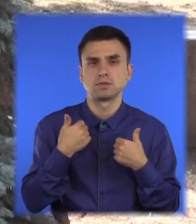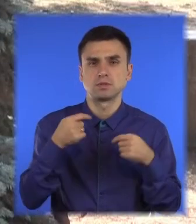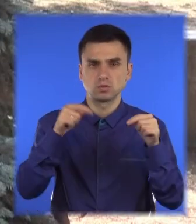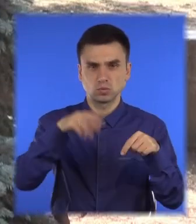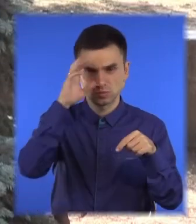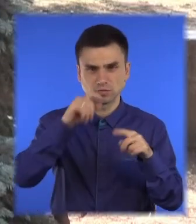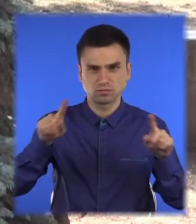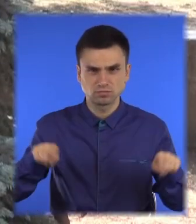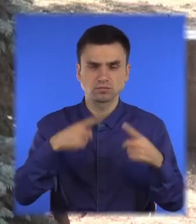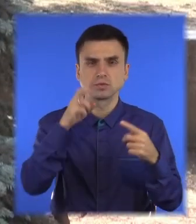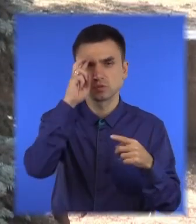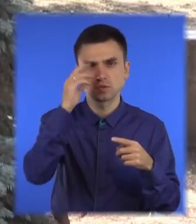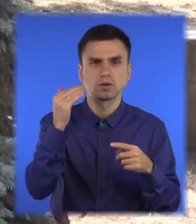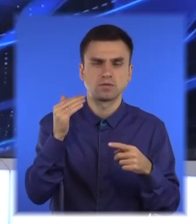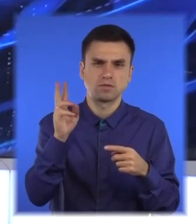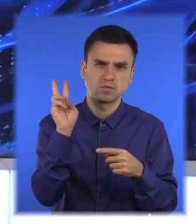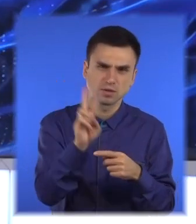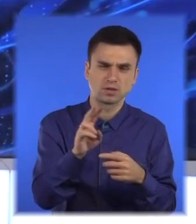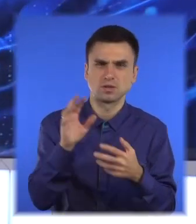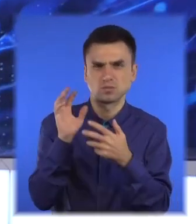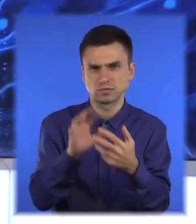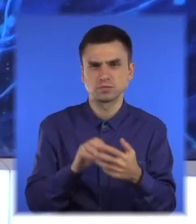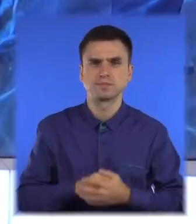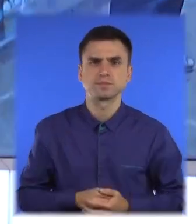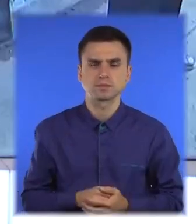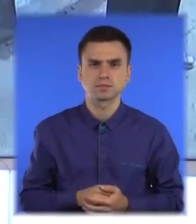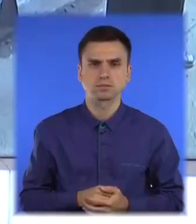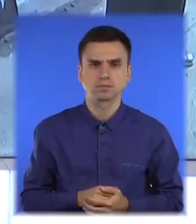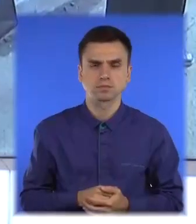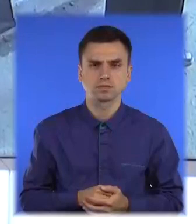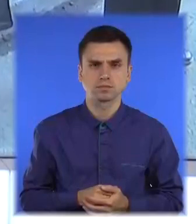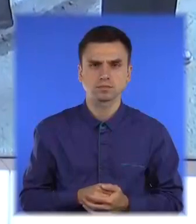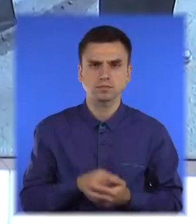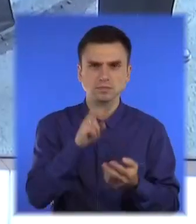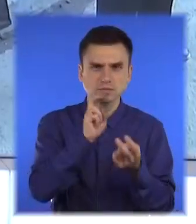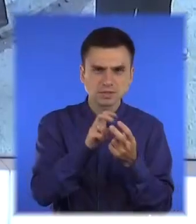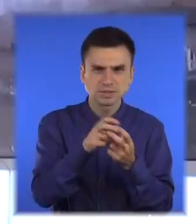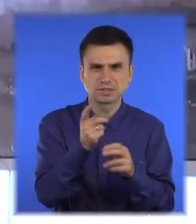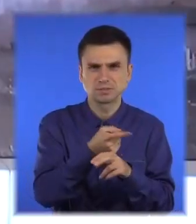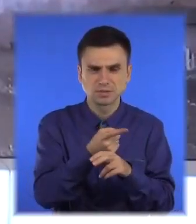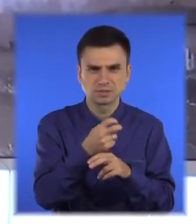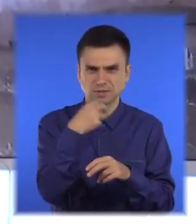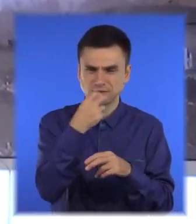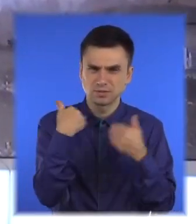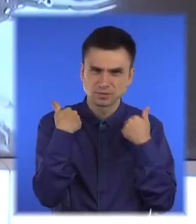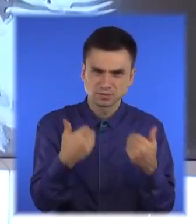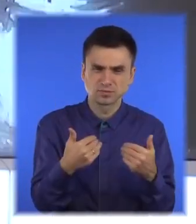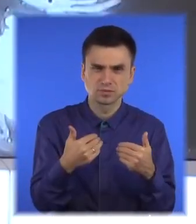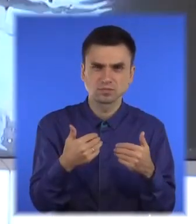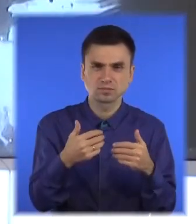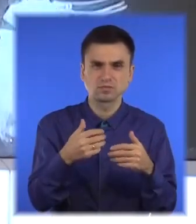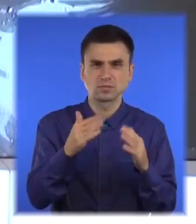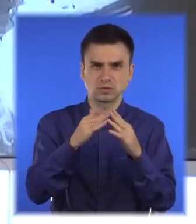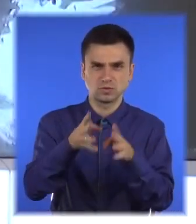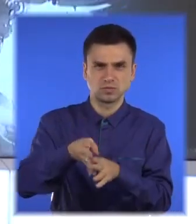транспортную ситуацию в городе Кривой. Блохи, щури та нестерпний сморід. Через затоплений каналізаційними стоками